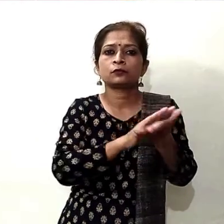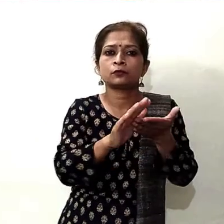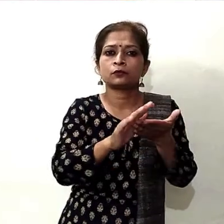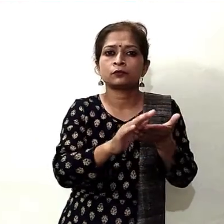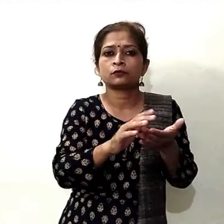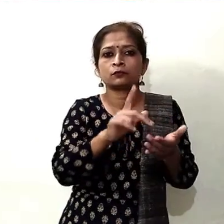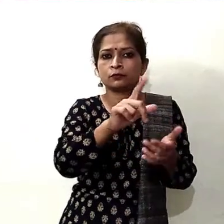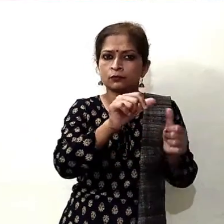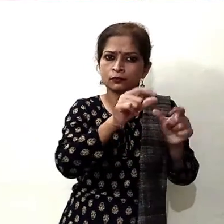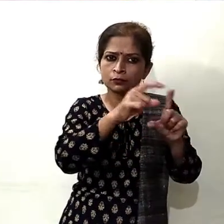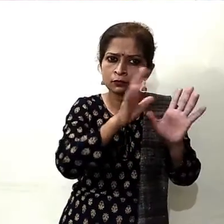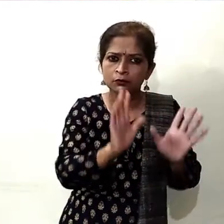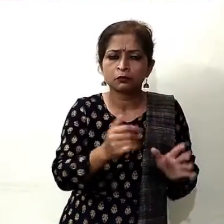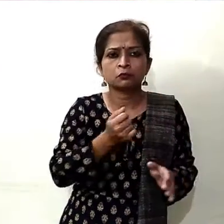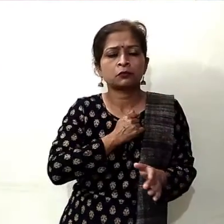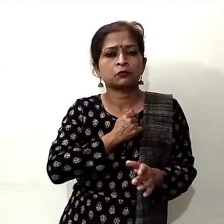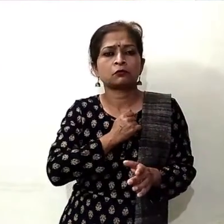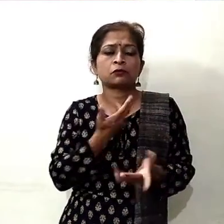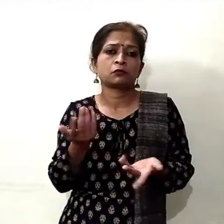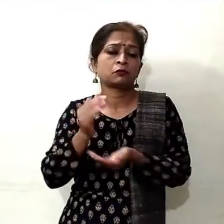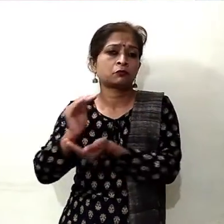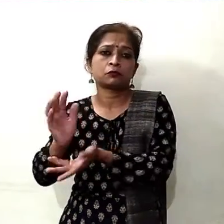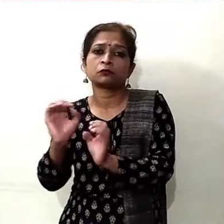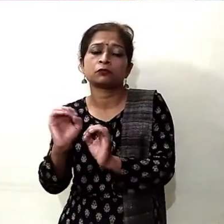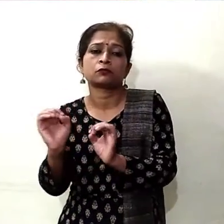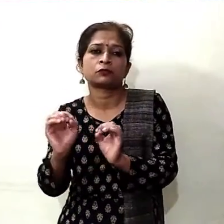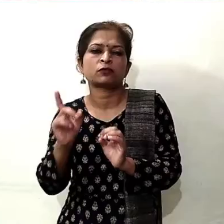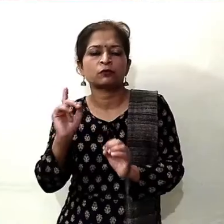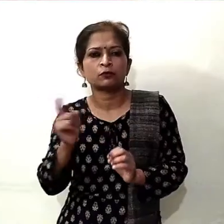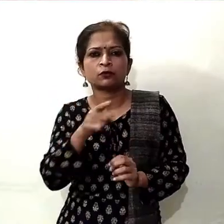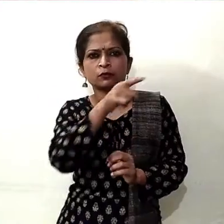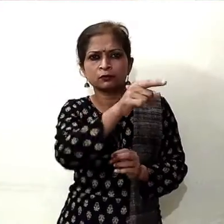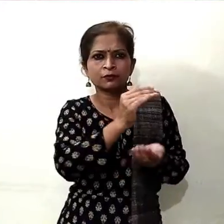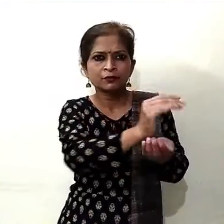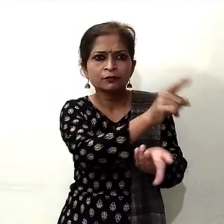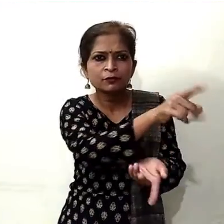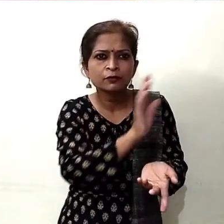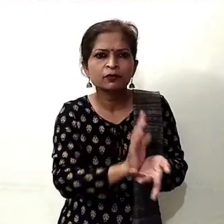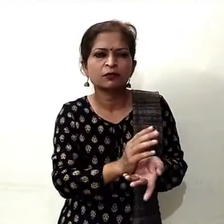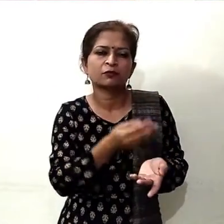नहीं, तो आपके गोद में जो ये बच्चा है यही मुझे दे दें।